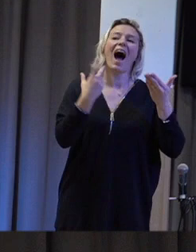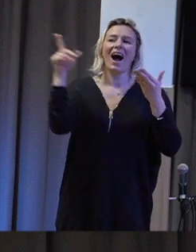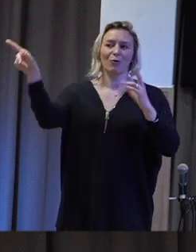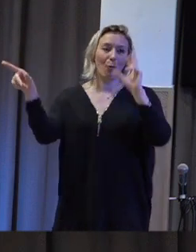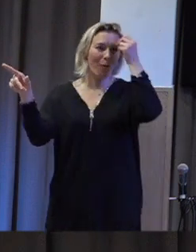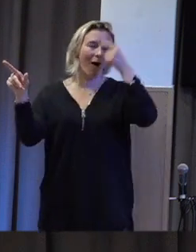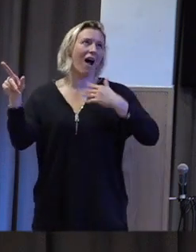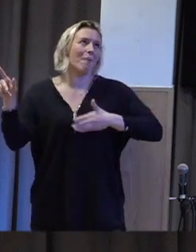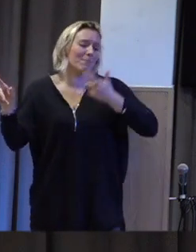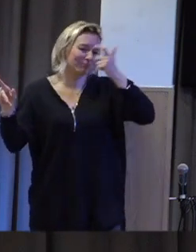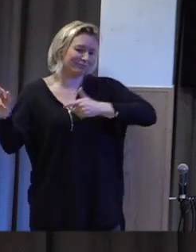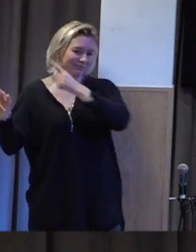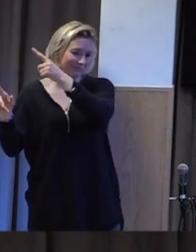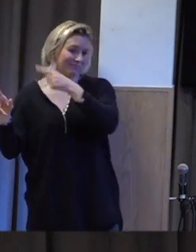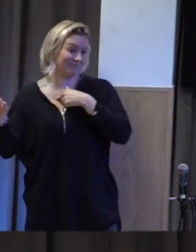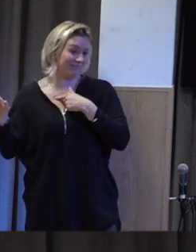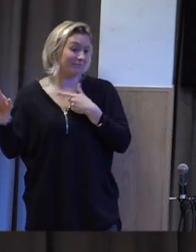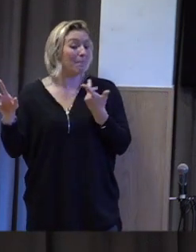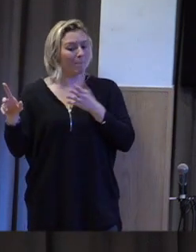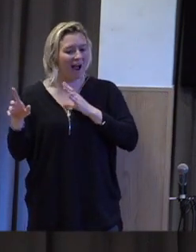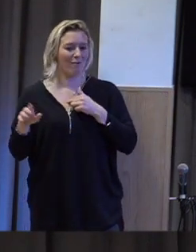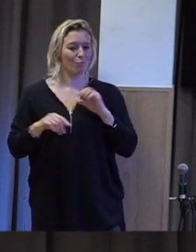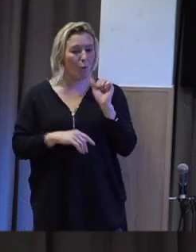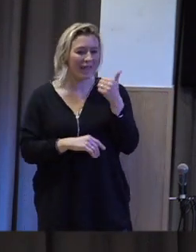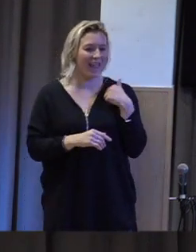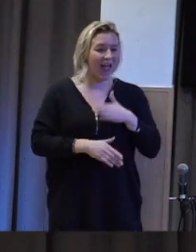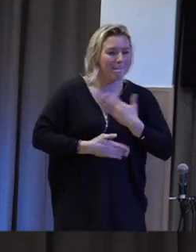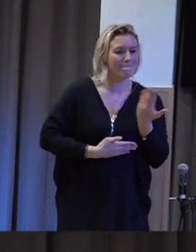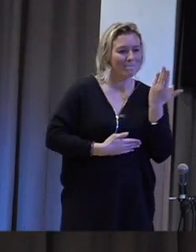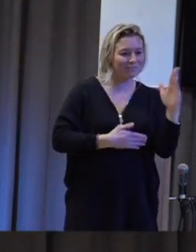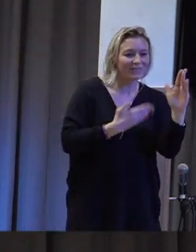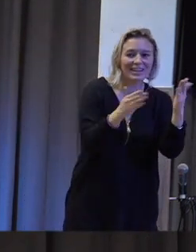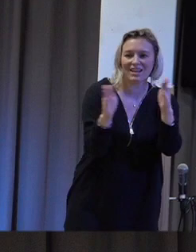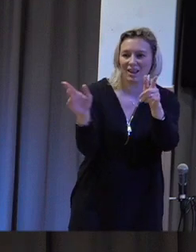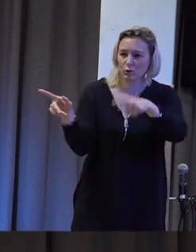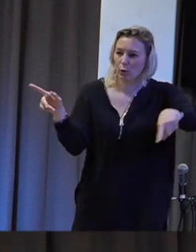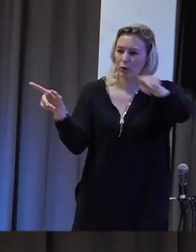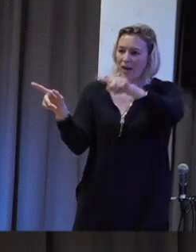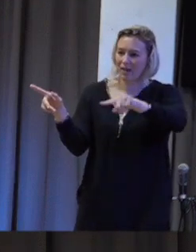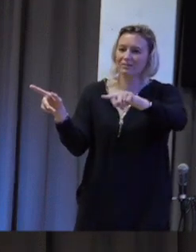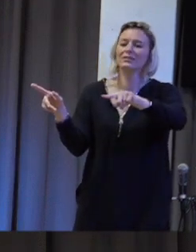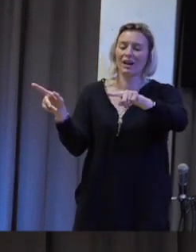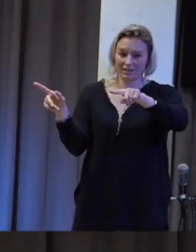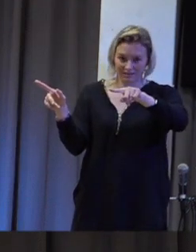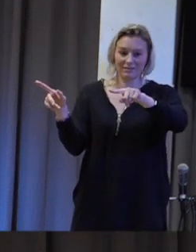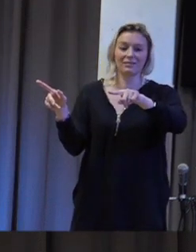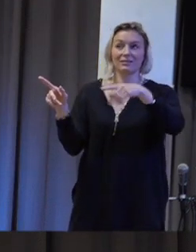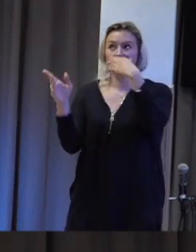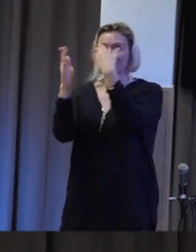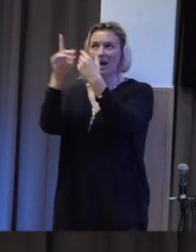Il est dit que si vous vous aimez les uns les autres, c'est là que l'on saura que vous êtes mes disciples.